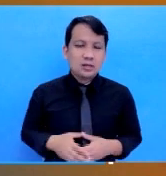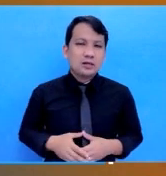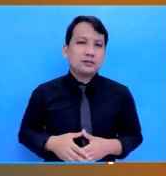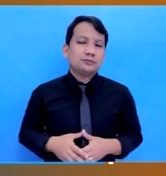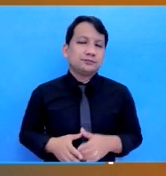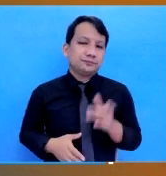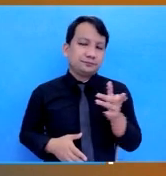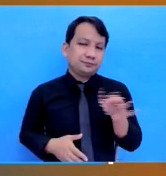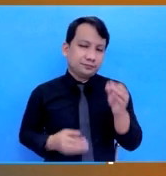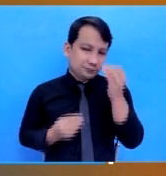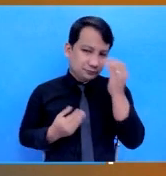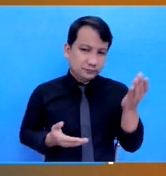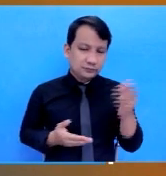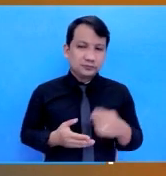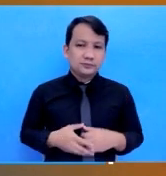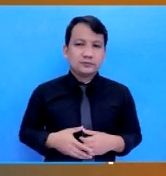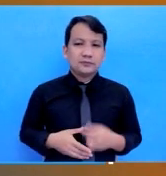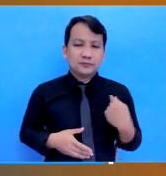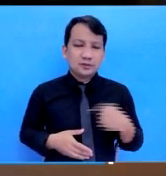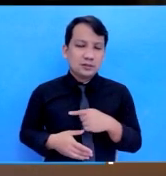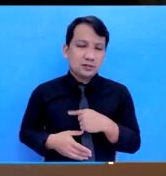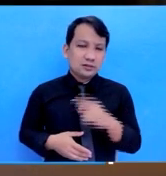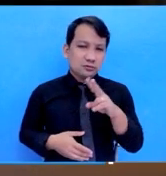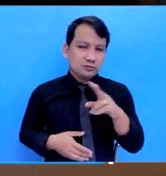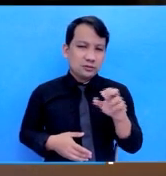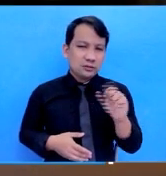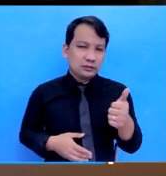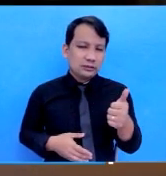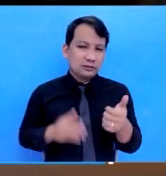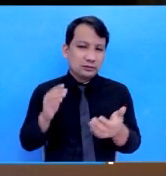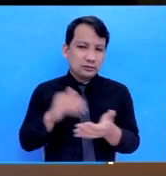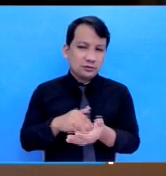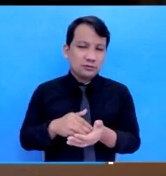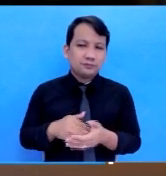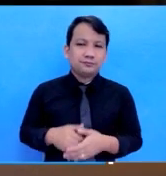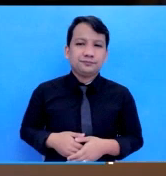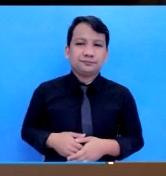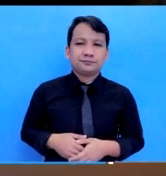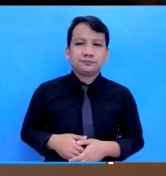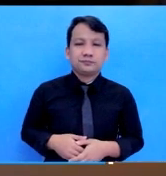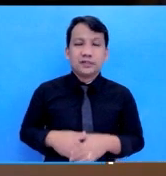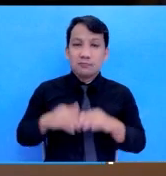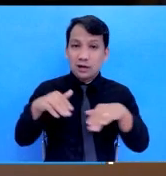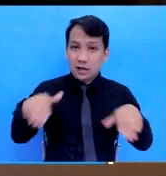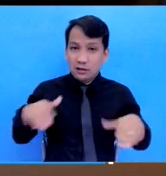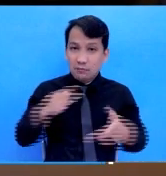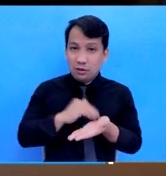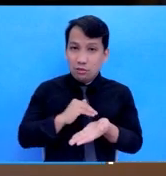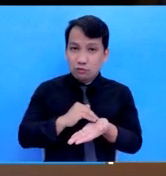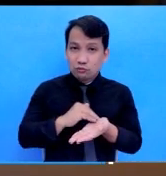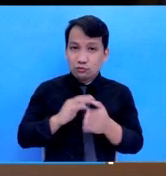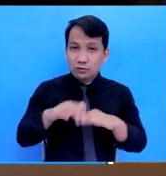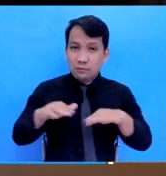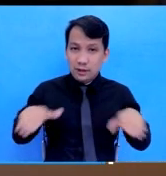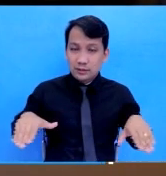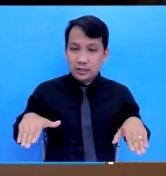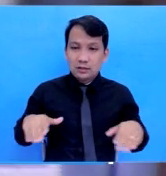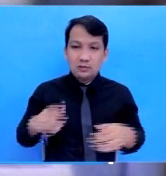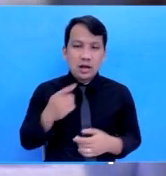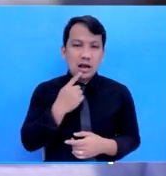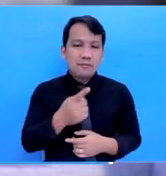2018, 210,000 ang mga bata. Paliwanag ng pediatrician at endocrinologist na si Dr. Anthony